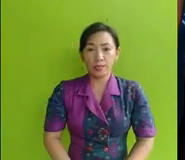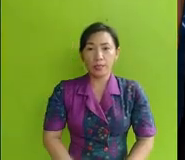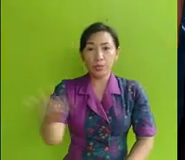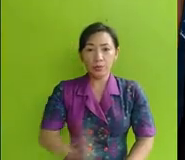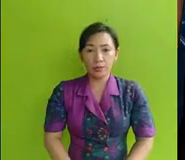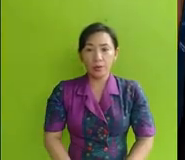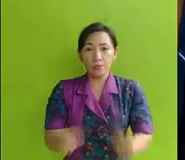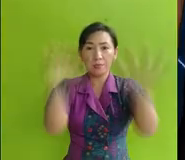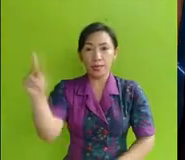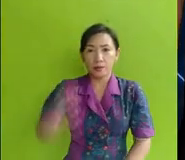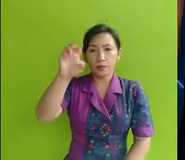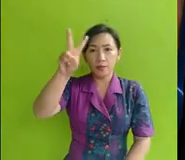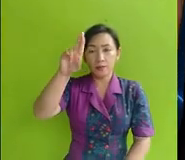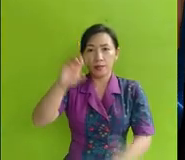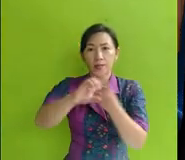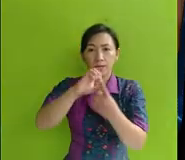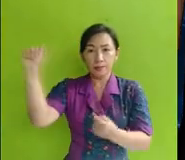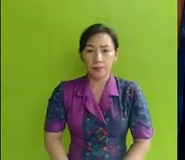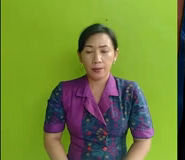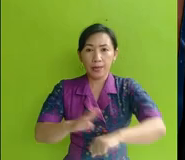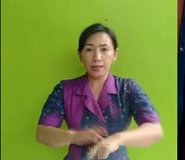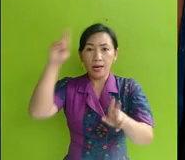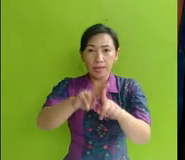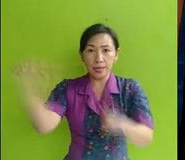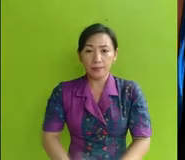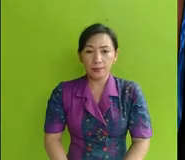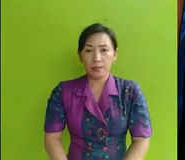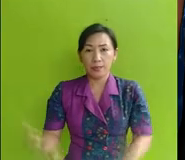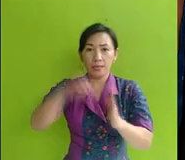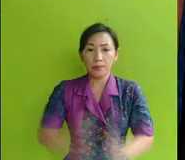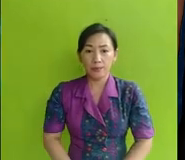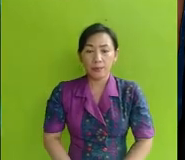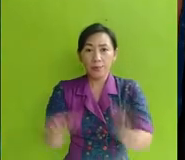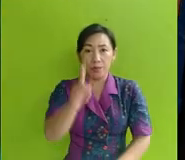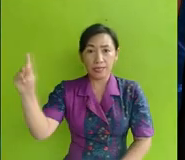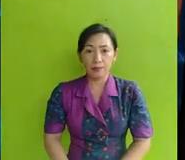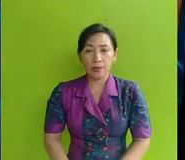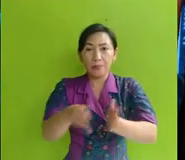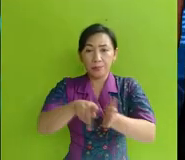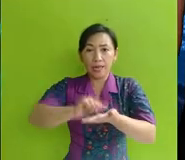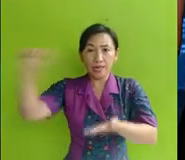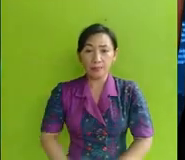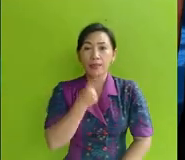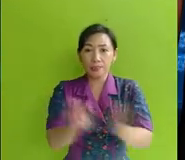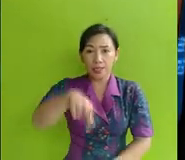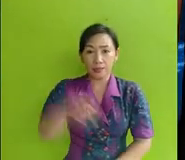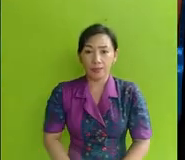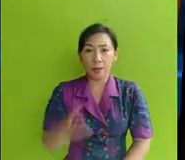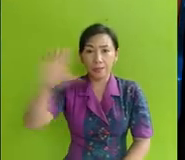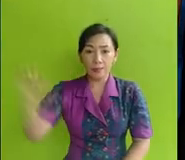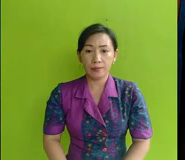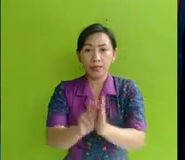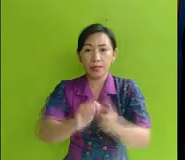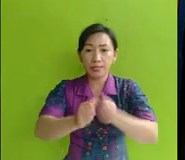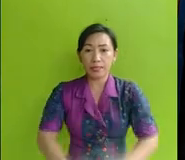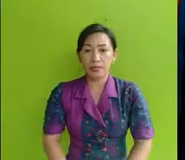membackup secara corporation, yaitu menempatkan server cadangan pada rekanan sehingga memastikan pelayanan tetap berjalan apabila